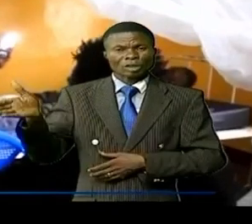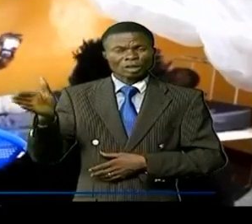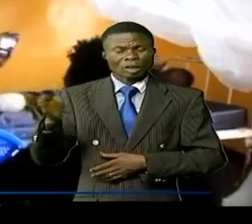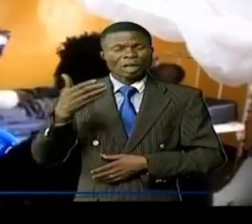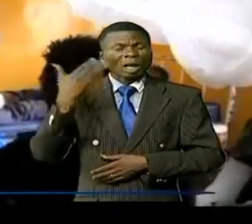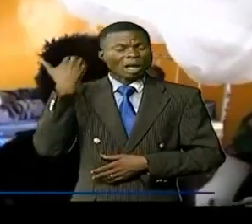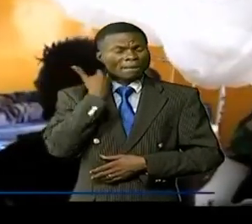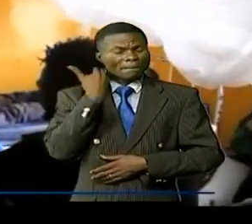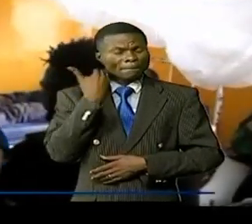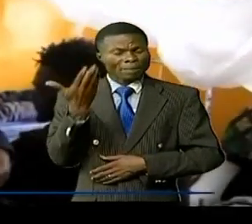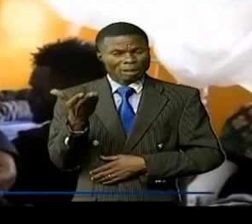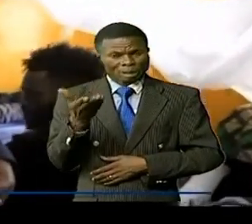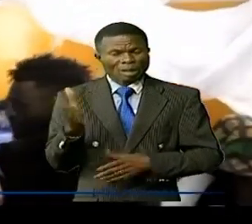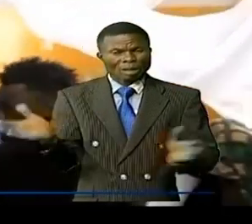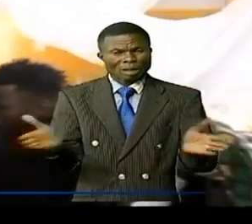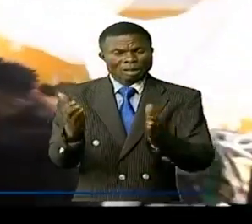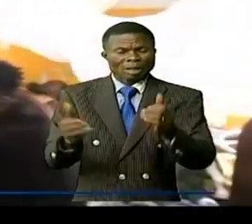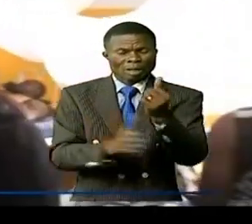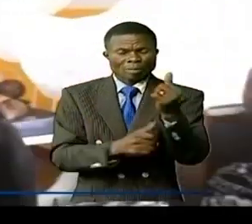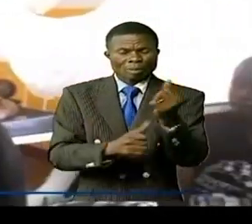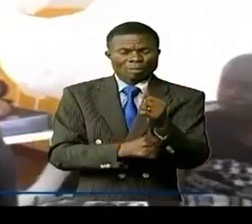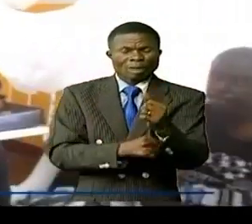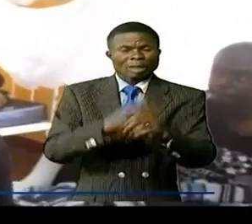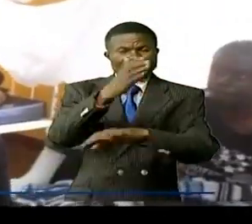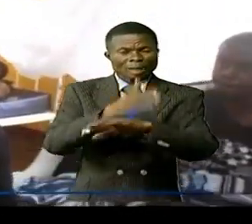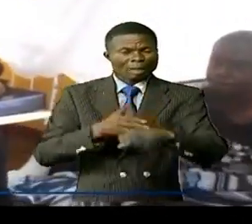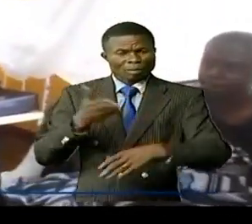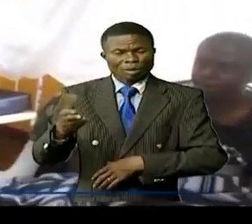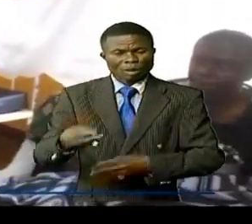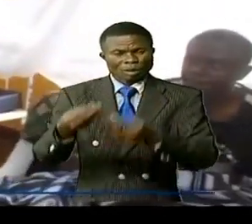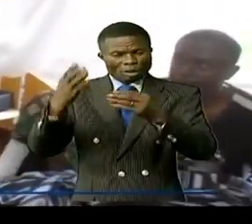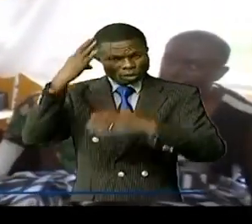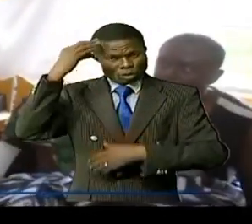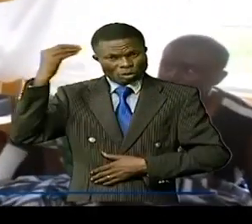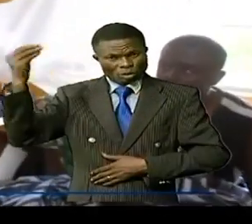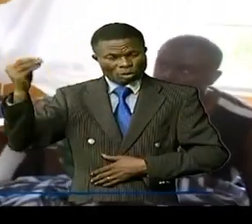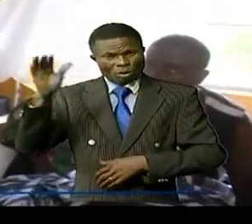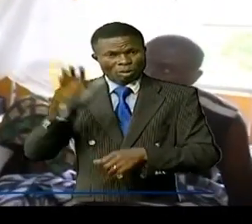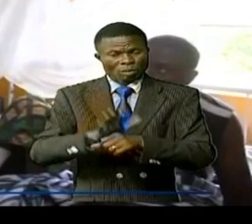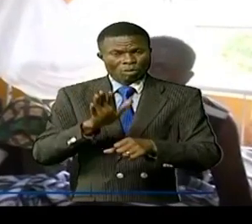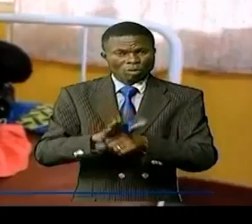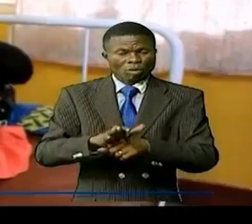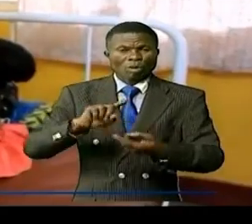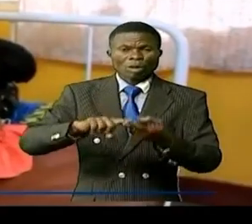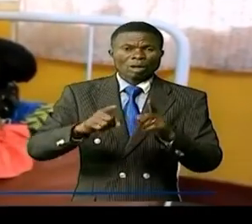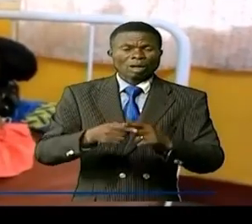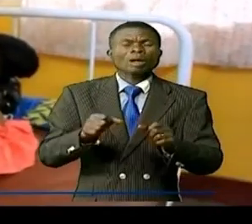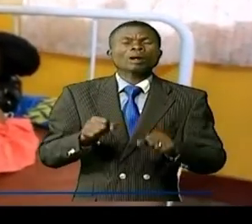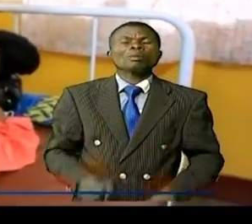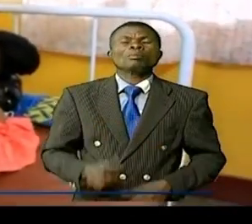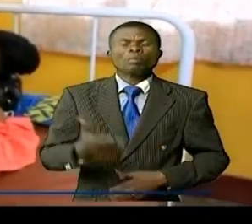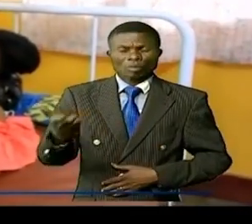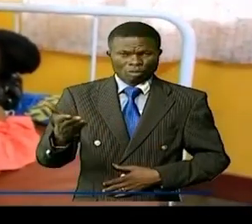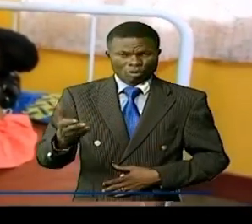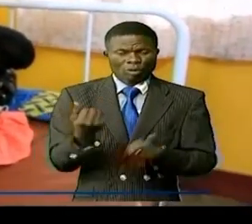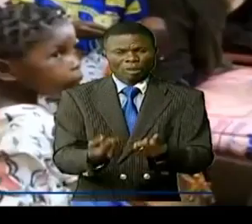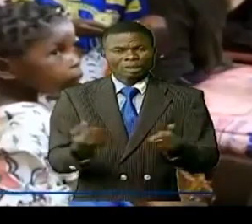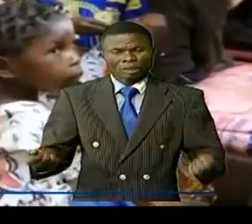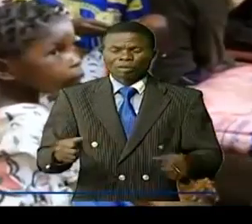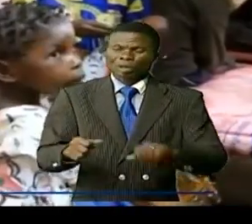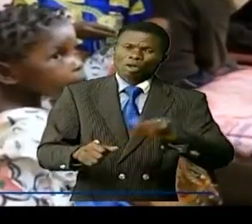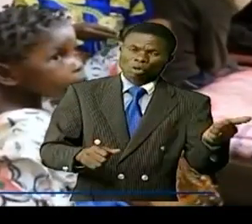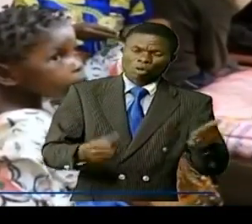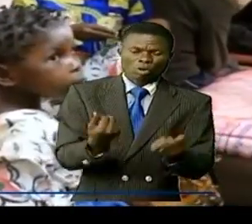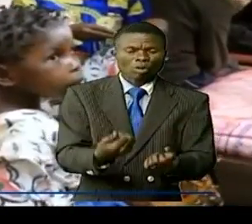Kapendawa Kapenda a encouragé les sinistrés et leur a donné espoir, car plusieurs parmi eux ayant perdu soit leurs enfants, d'autres tout